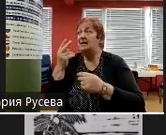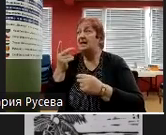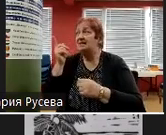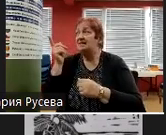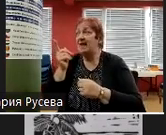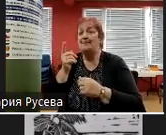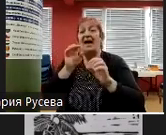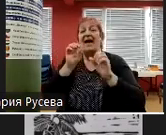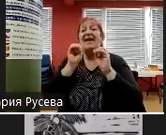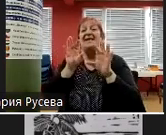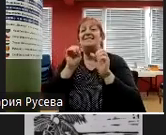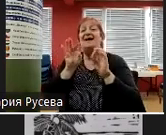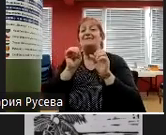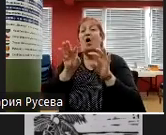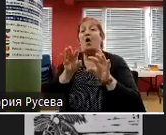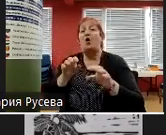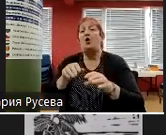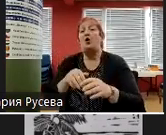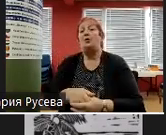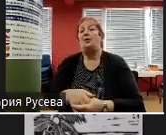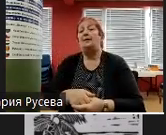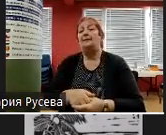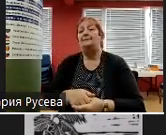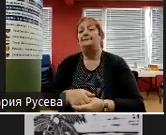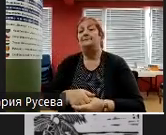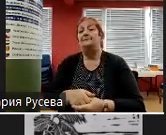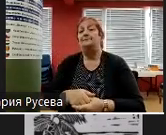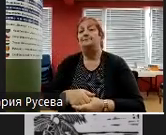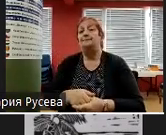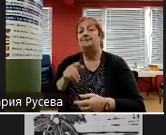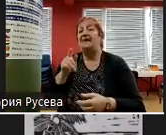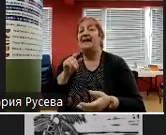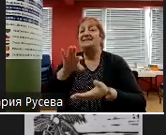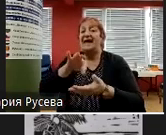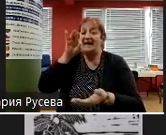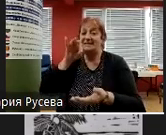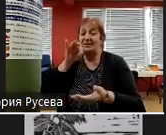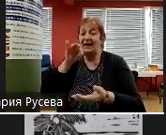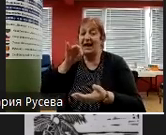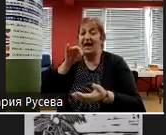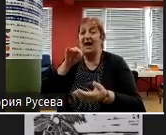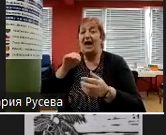инфо и се избира файл с